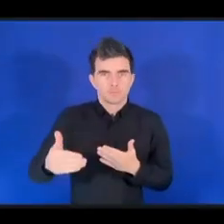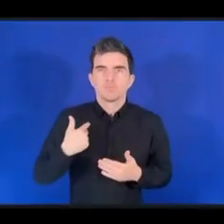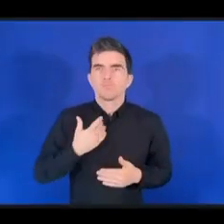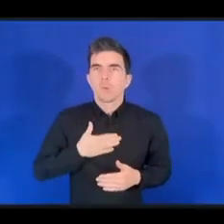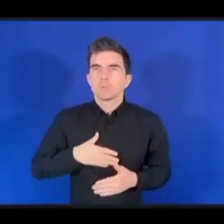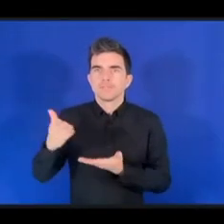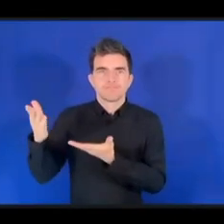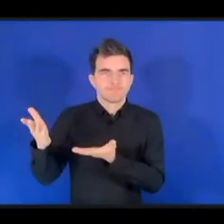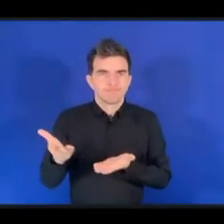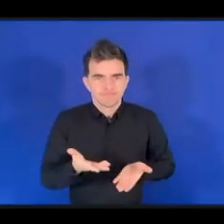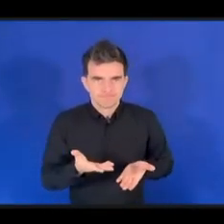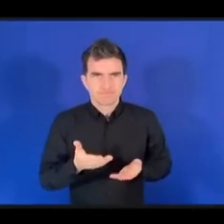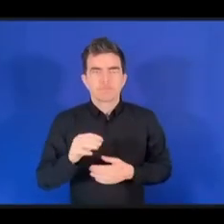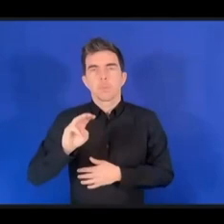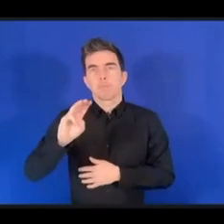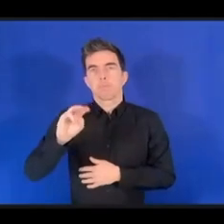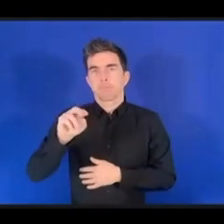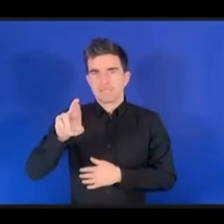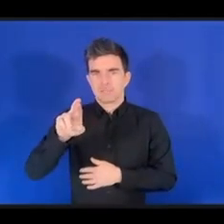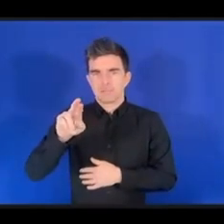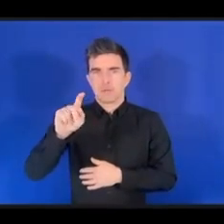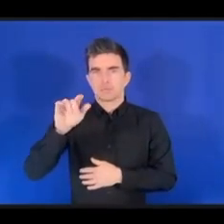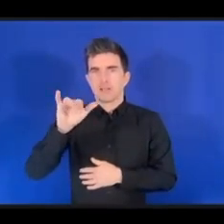加勒比电信联盟秘书长